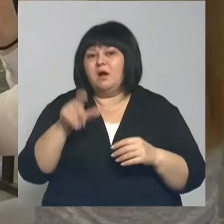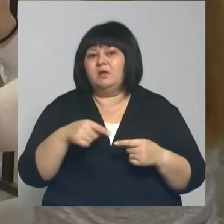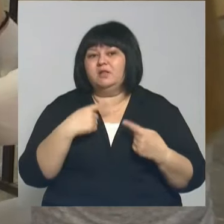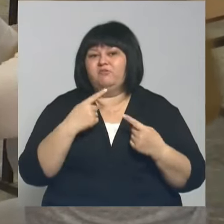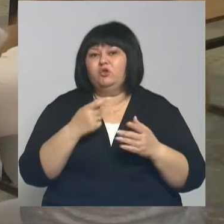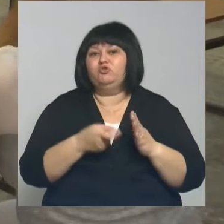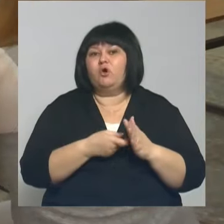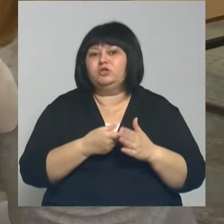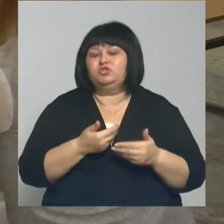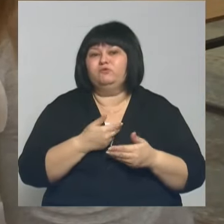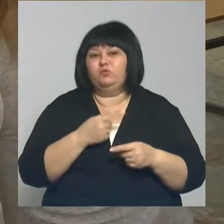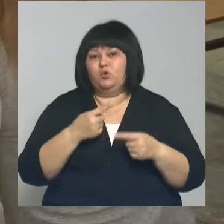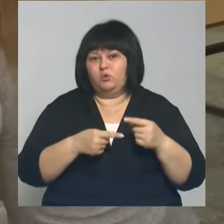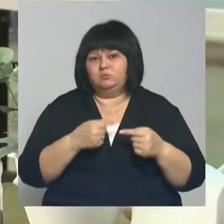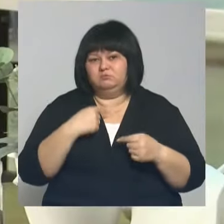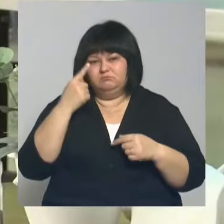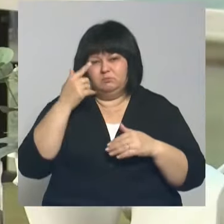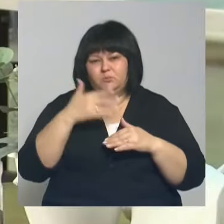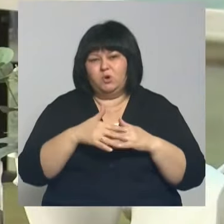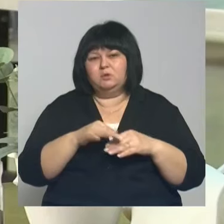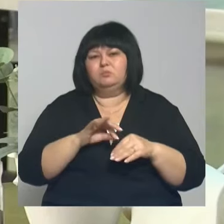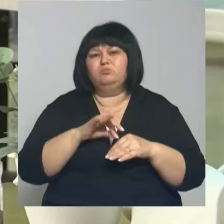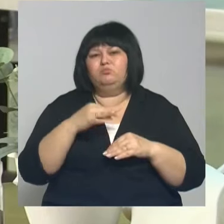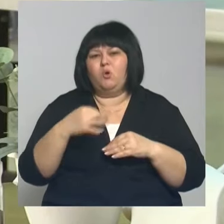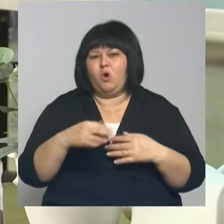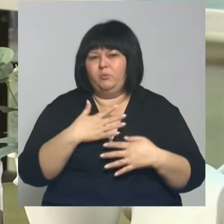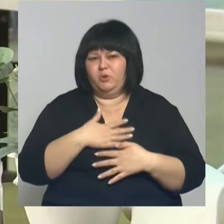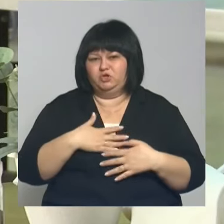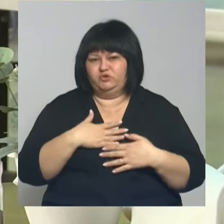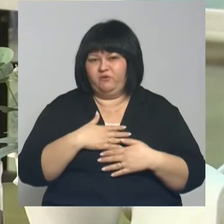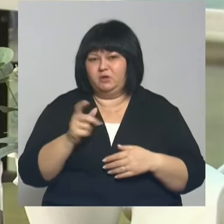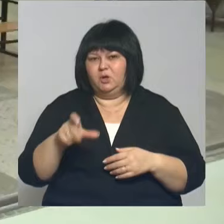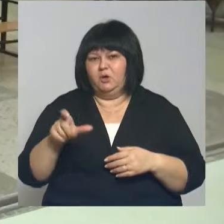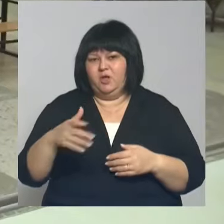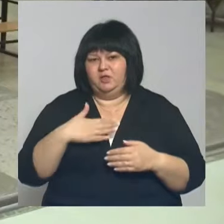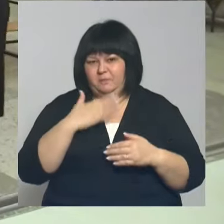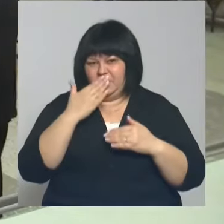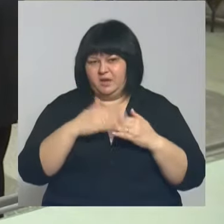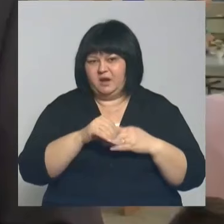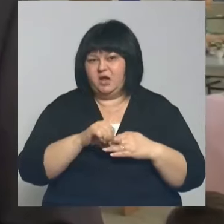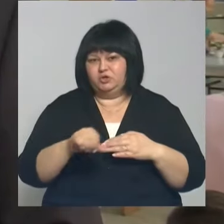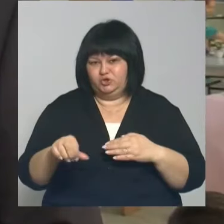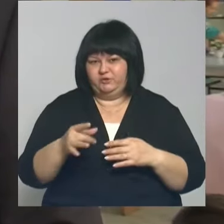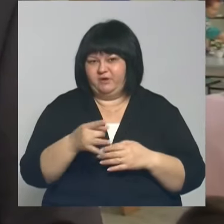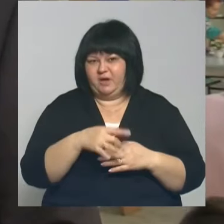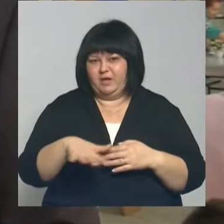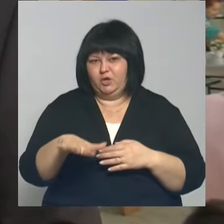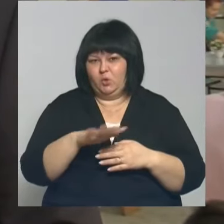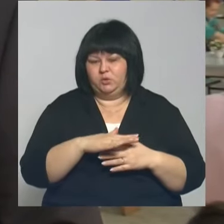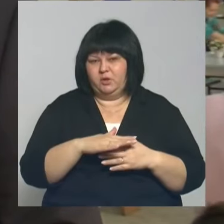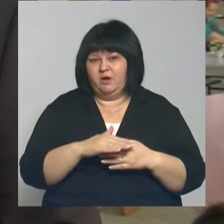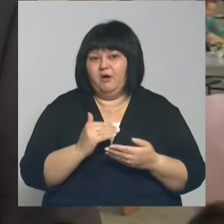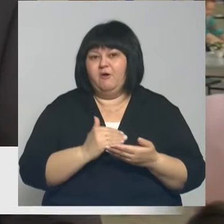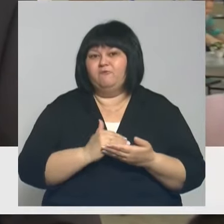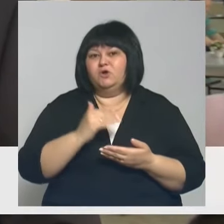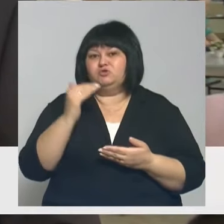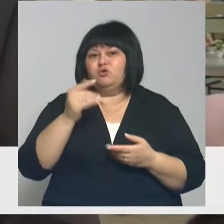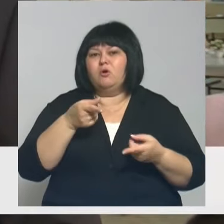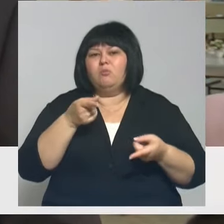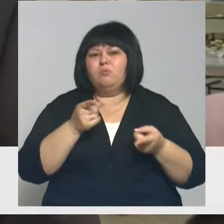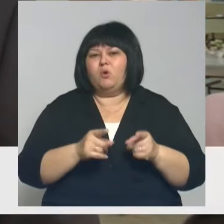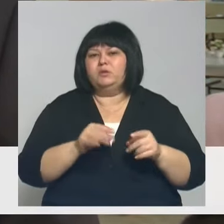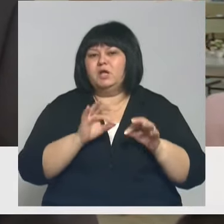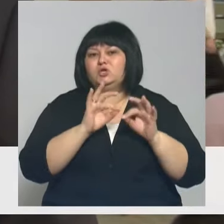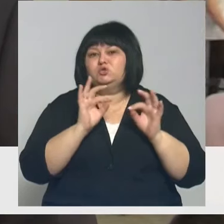живут родственники, поэтому ему понятны боль и переживания жителей нашего приграничного региона. Высокое подлинное искусство,